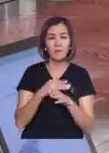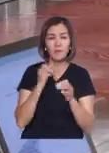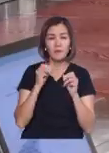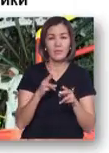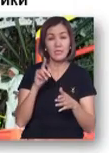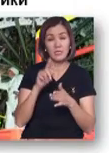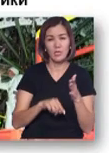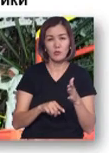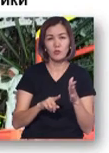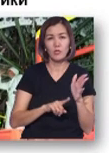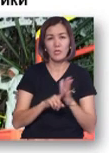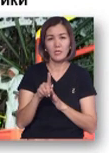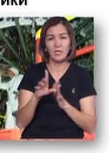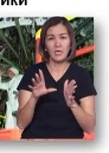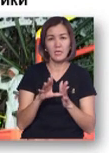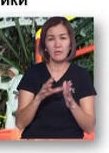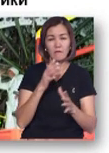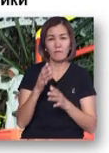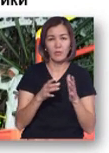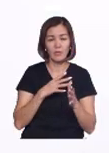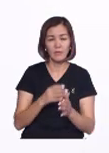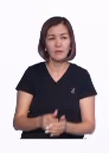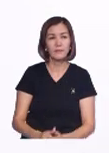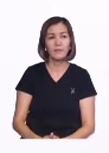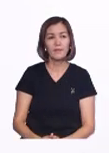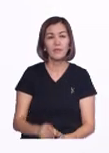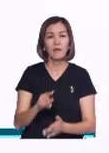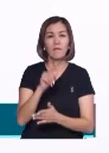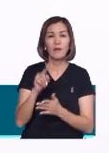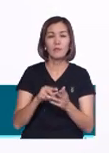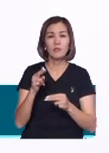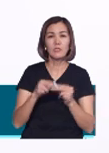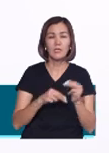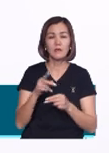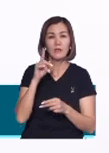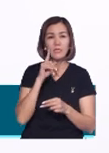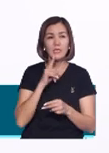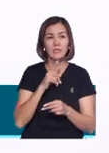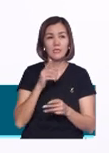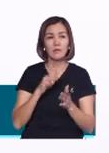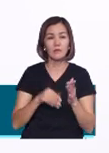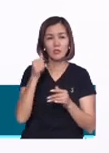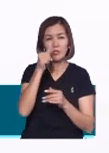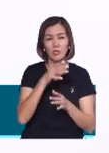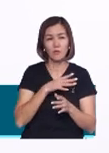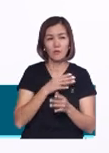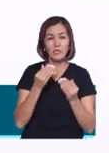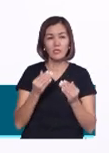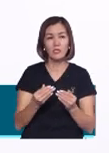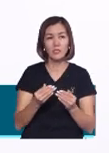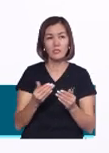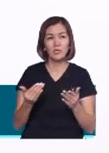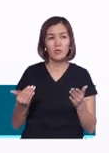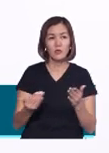и надежных источников энергии в мире. Вопрос строительства АЭС в Казахстане рассматривается с 90-х годов. Сейчас, в